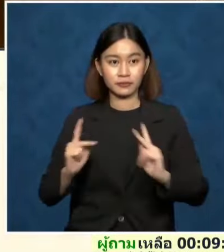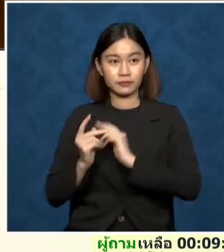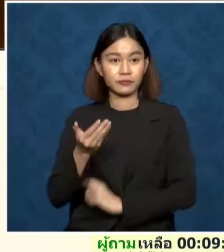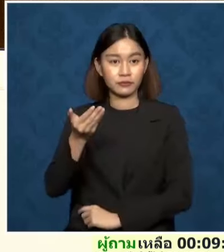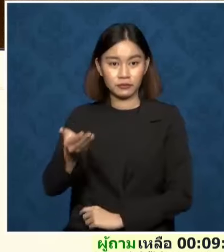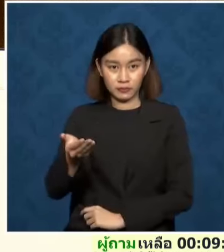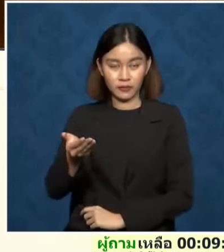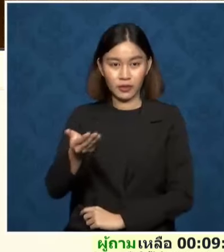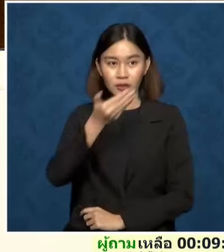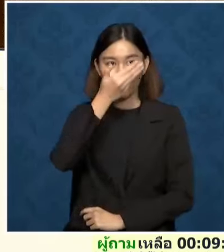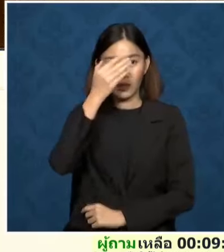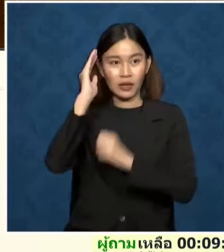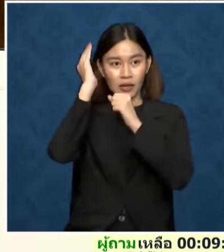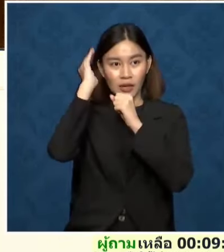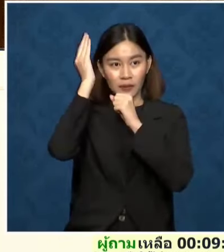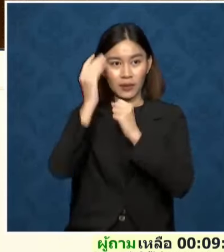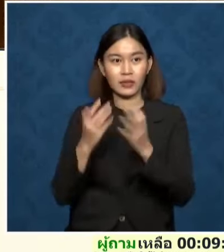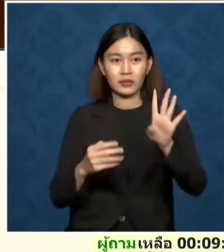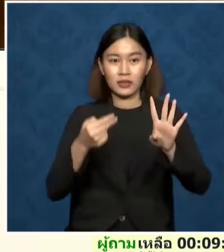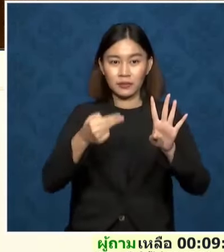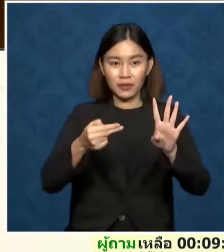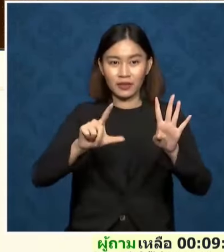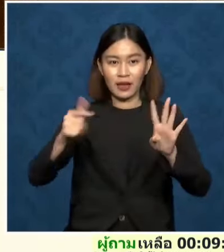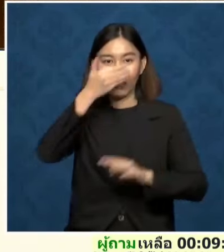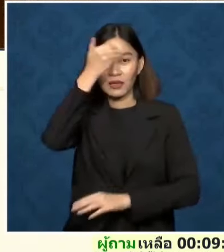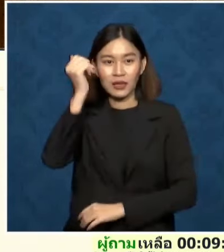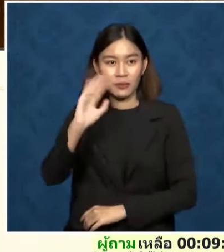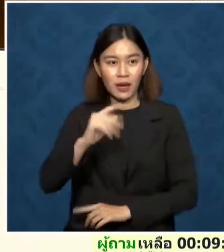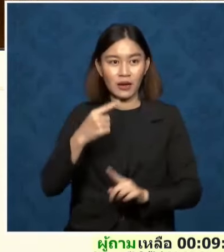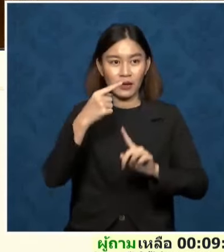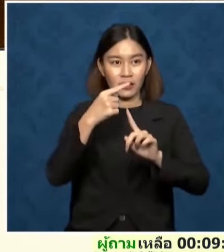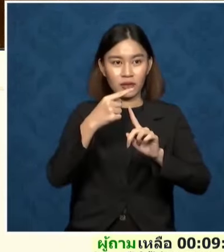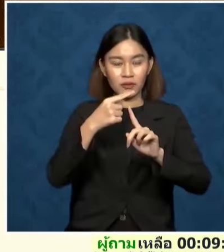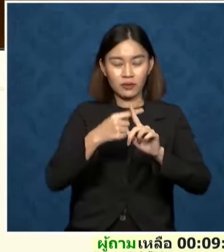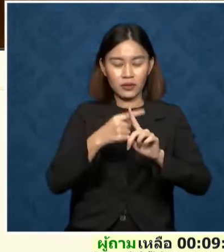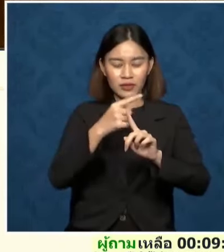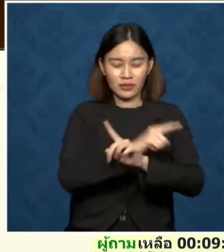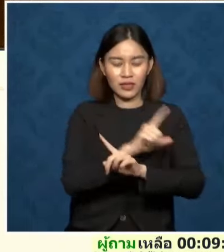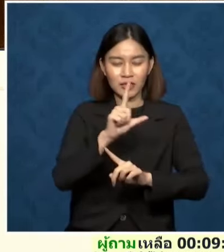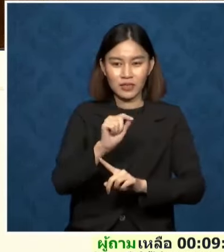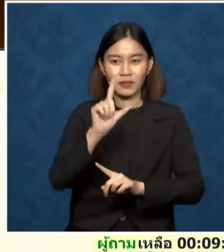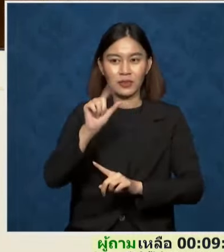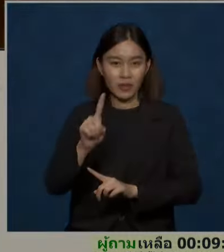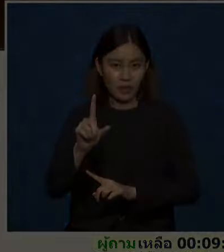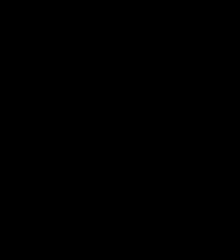ประมวล อย่าลืมอภิบปลาย 40 ล้านนะ20 21 22 นะครับ ขบคุณครับ